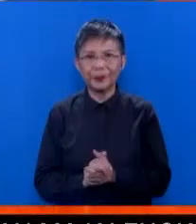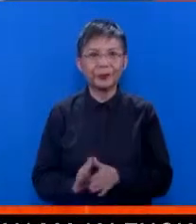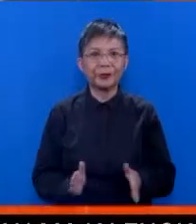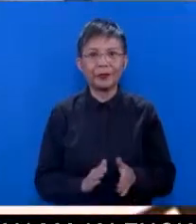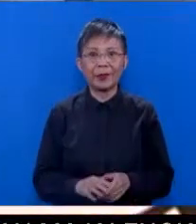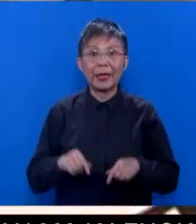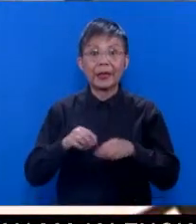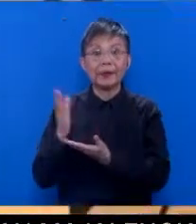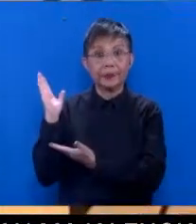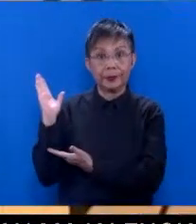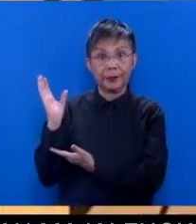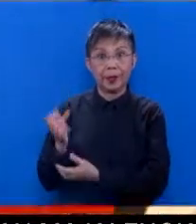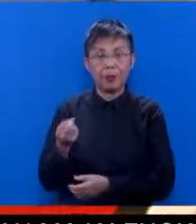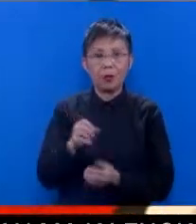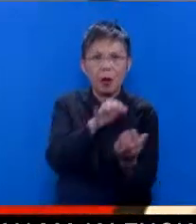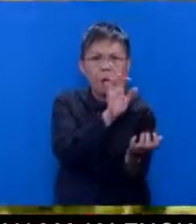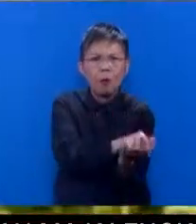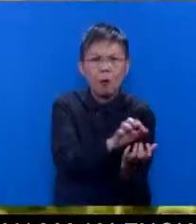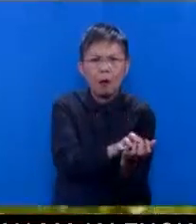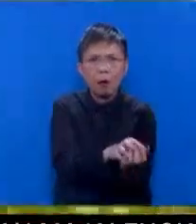Di sini ada bakso buaya.